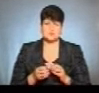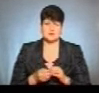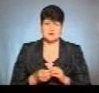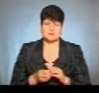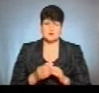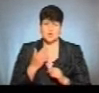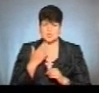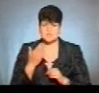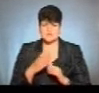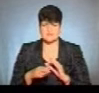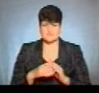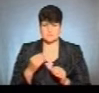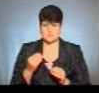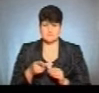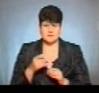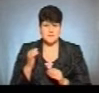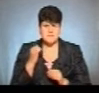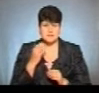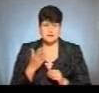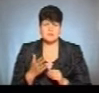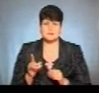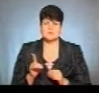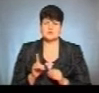навіть останніх виборів, тому що ви пам'ятаєте, що